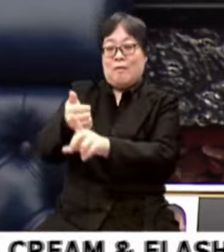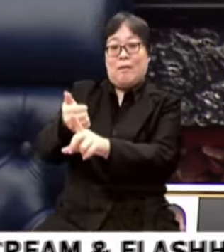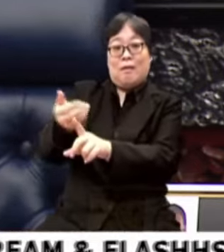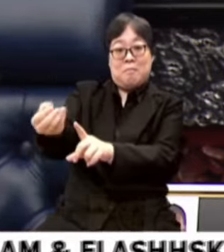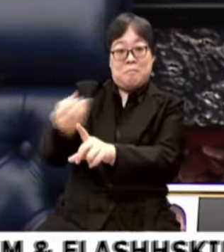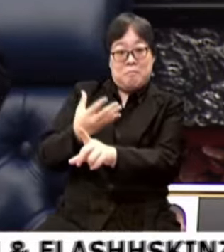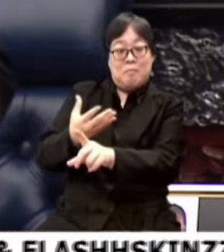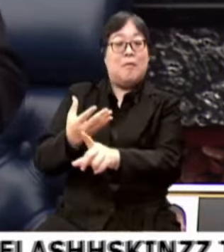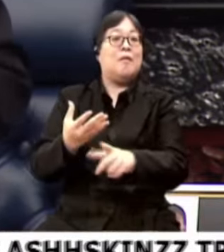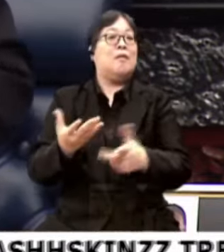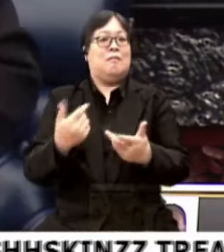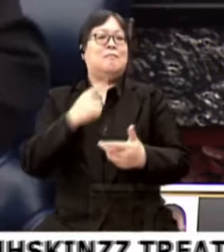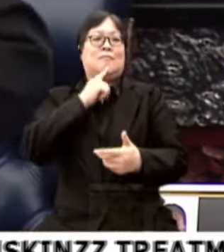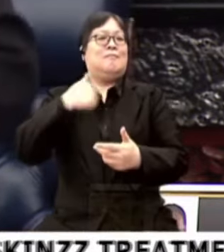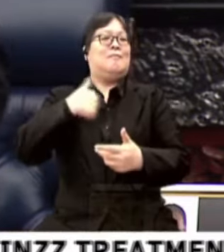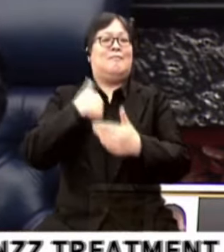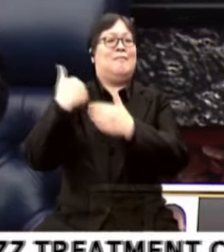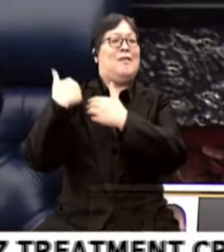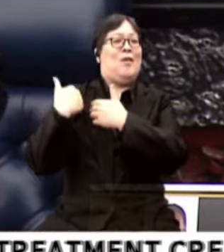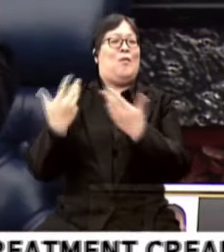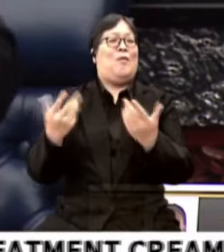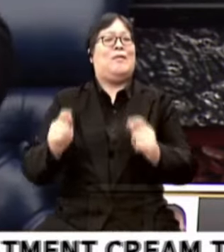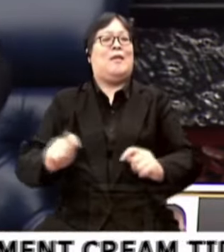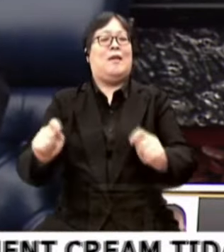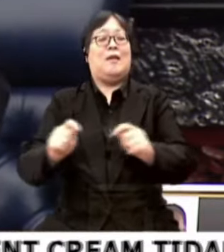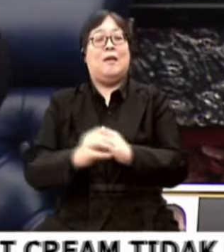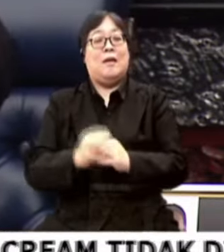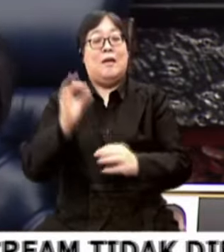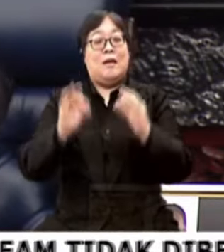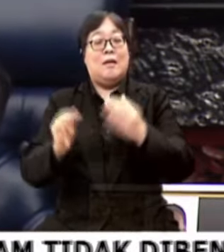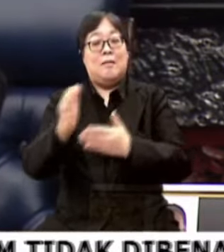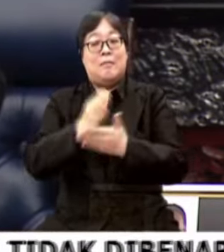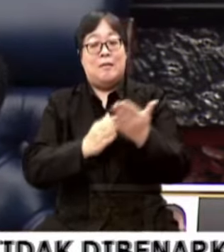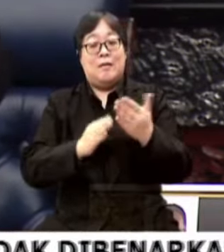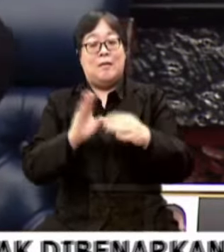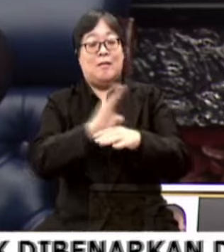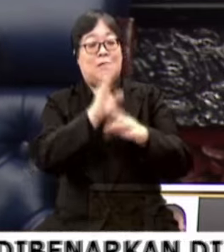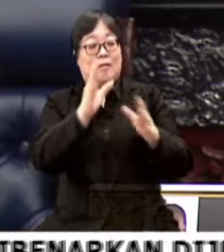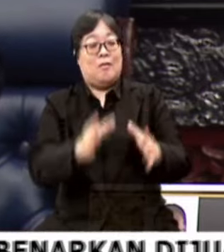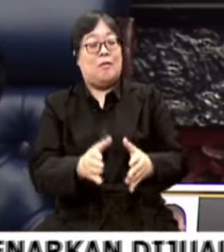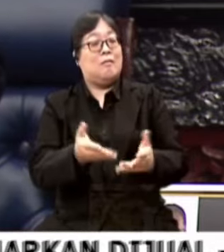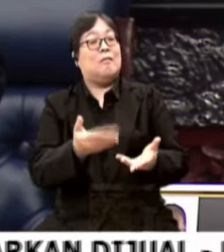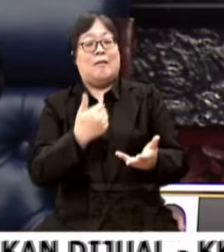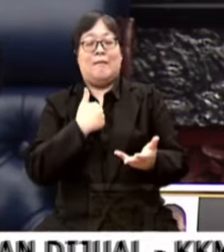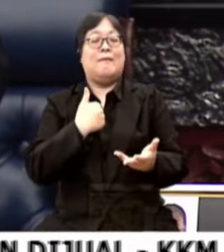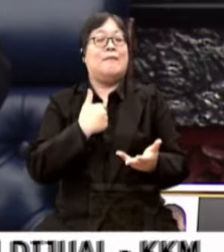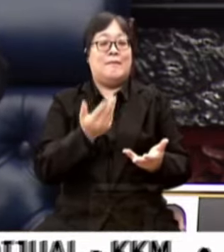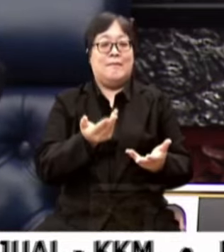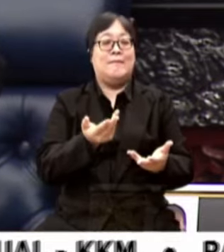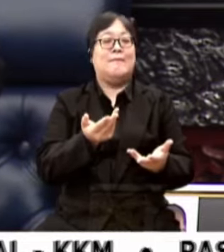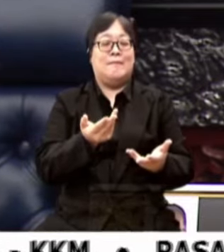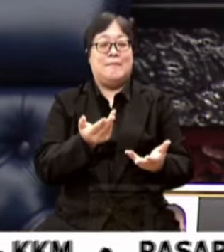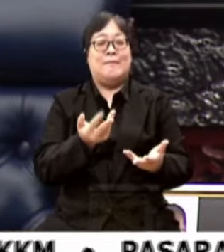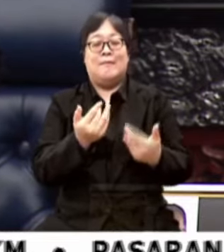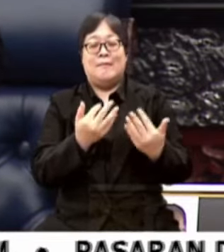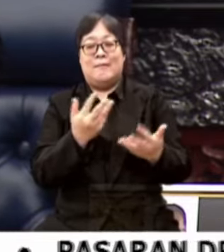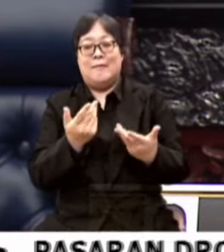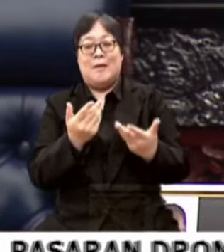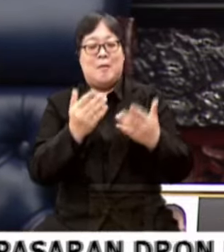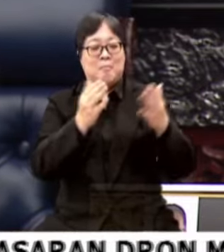pihak Kementerian maka tanggung jawab kita untuk ambil tindakan kalau di sebelah di pihak sawan kita juga ada ada ada ada